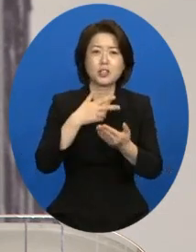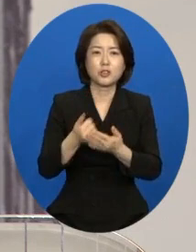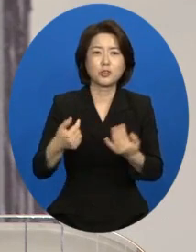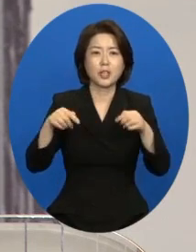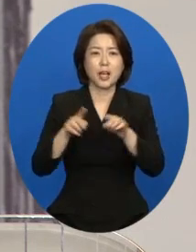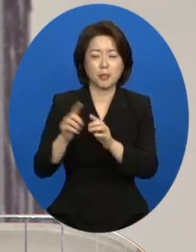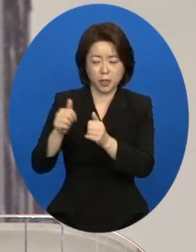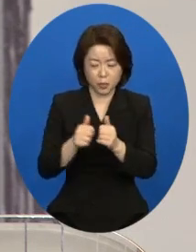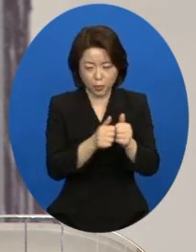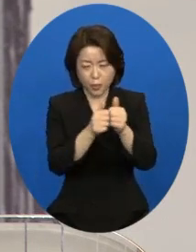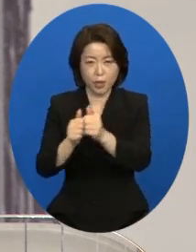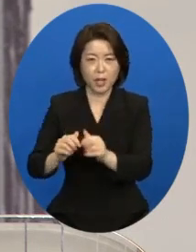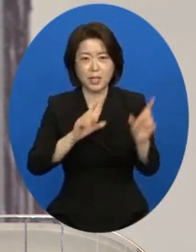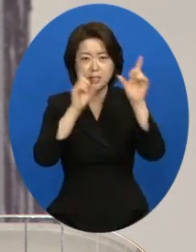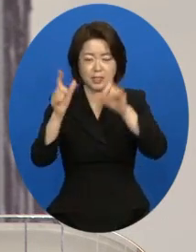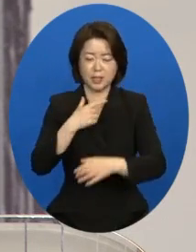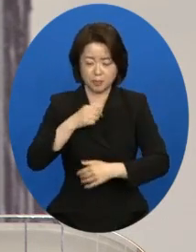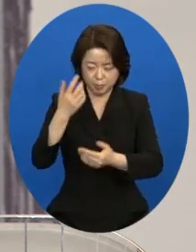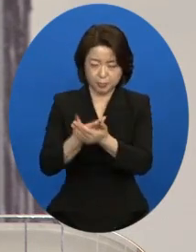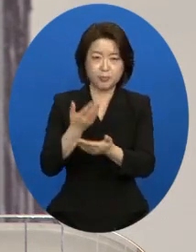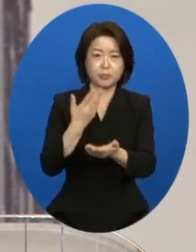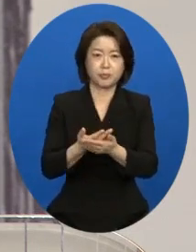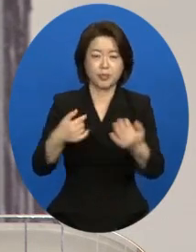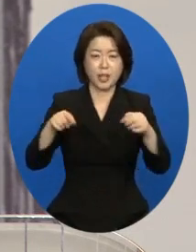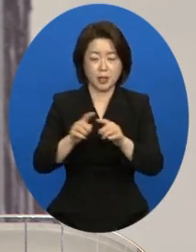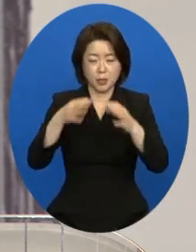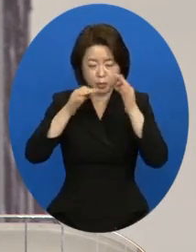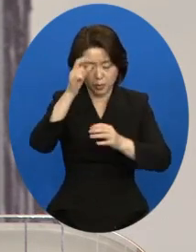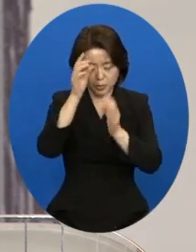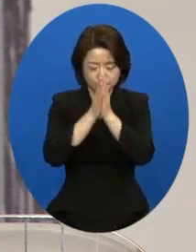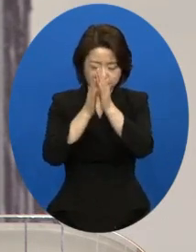주님과 함께 동행하는 삶을 살게 하여 주시옵소서. 우리 함께 동성으로 기도하겠습니다.